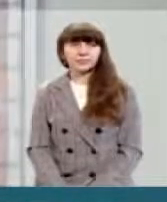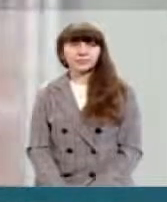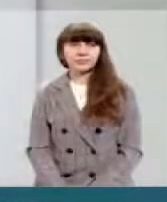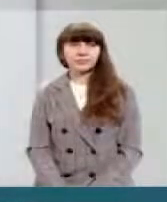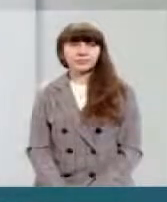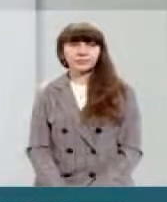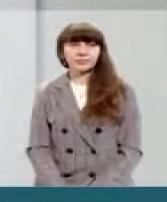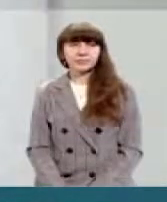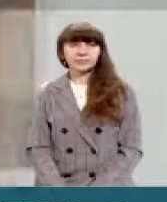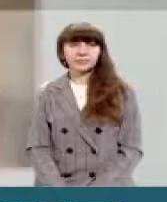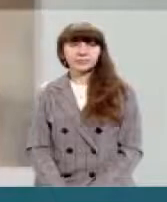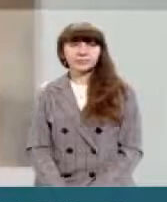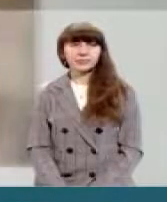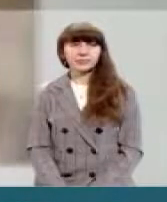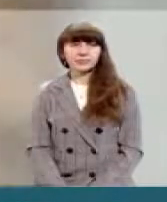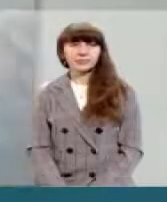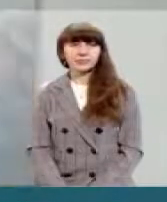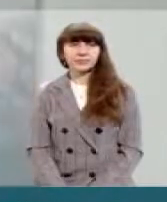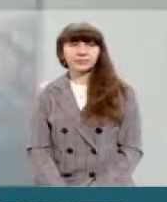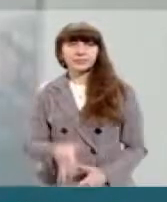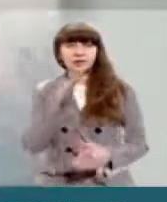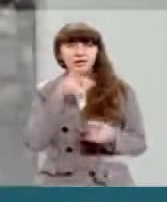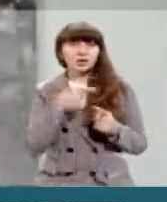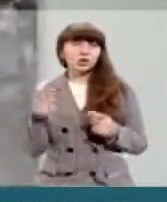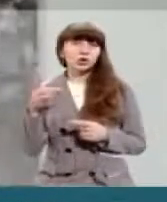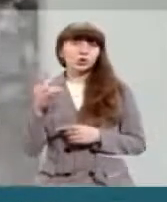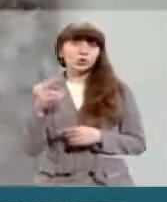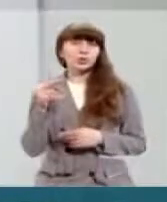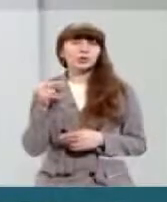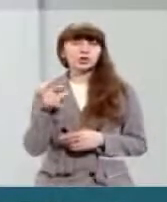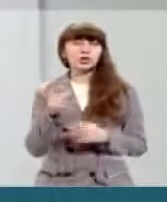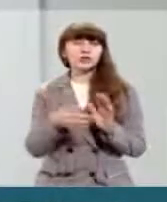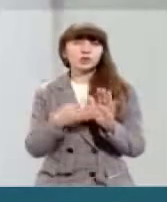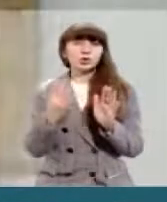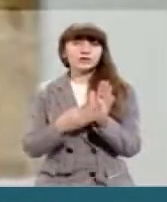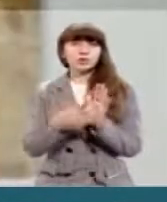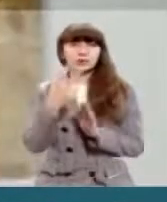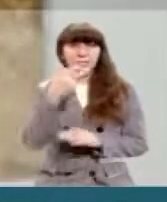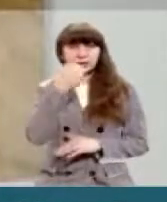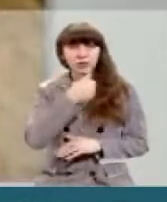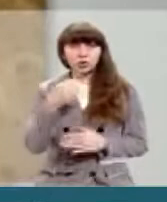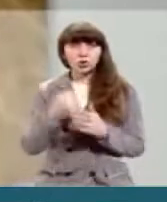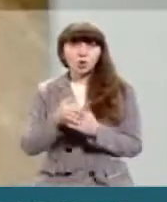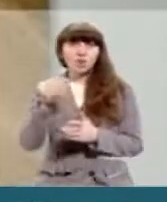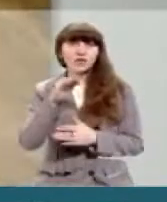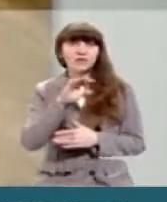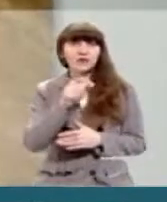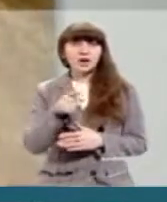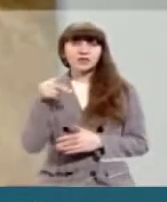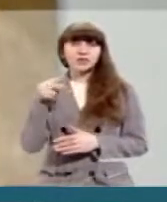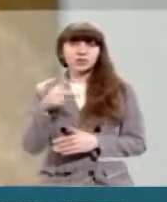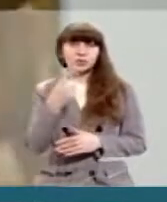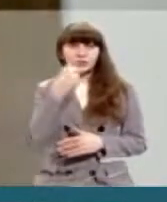күні 1995 жылғы 7 сәуірде қазақстандық жауынгерлер тәжік-ауған шекарасында қайтпас қайсарлық, батылдық